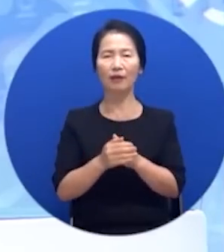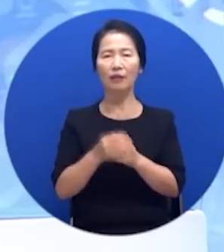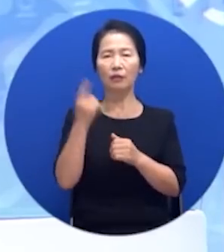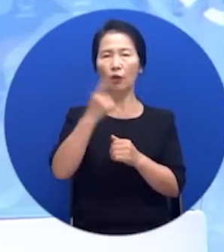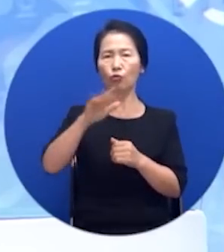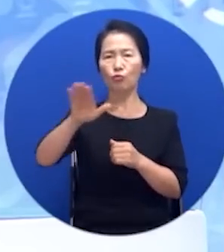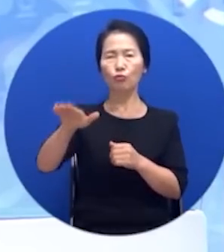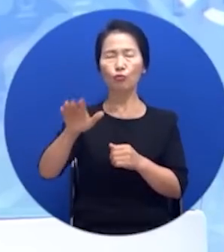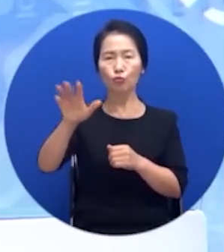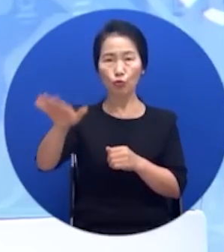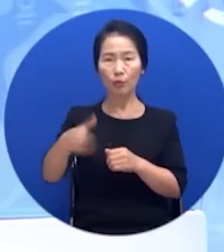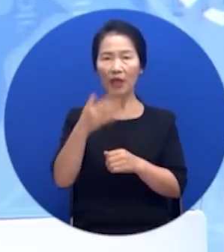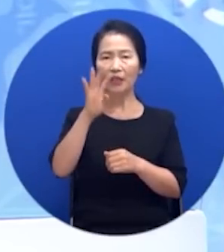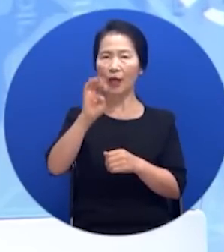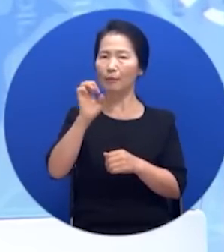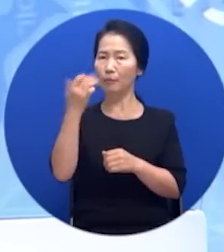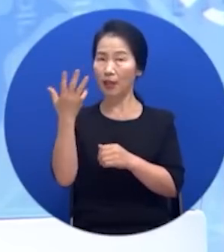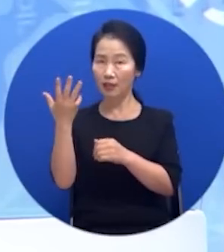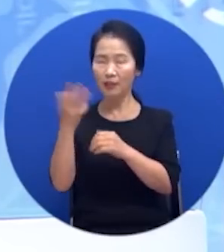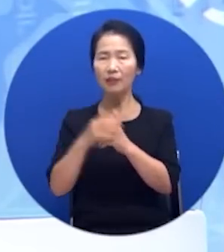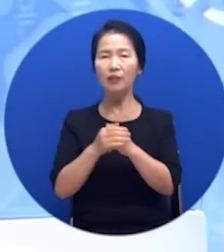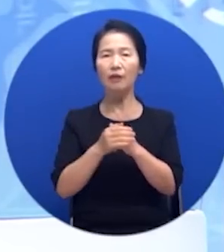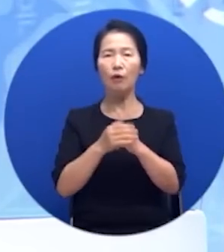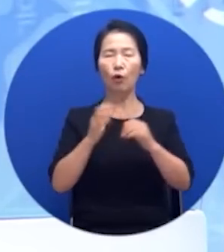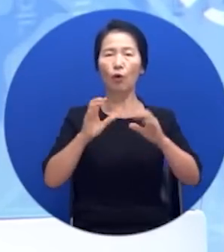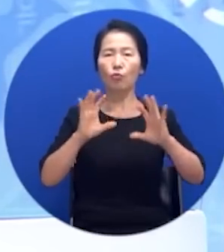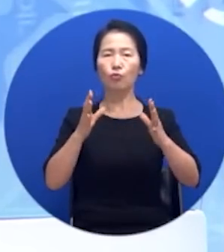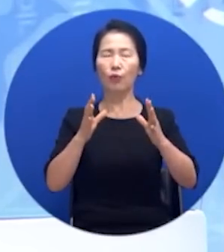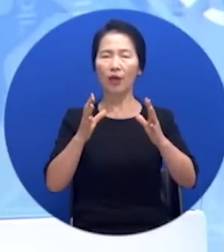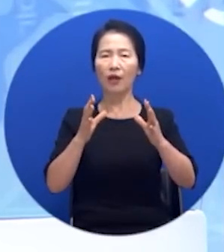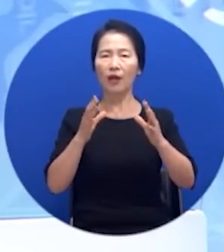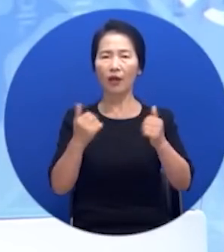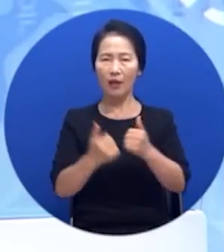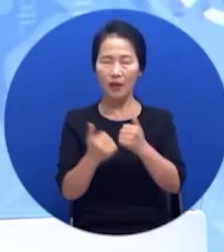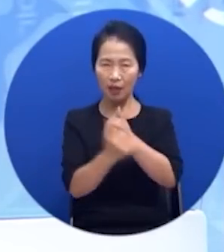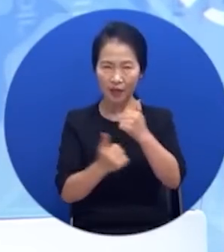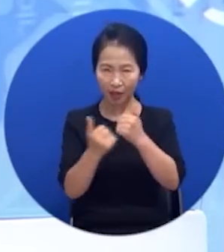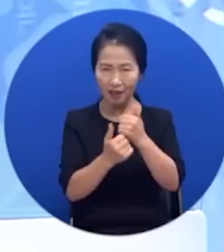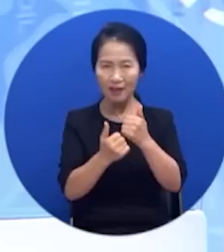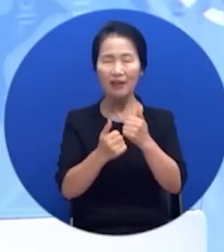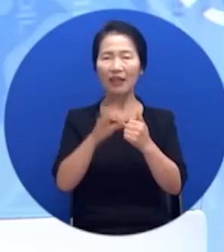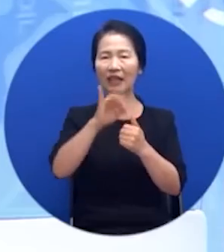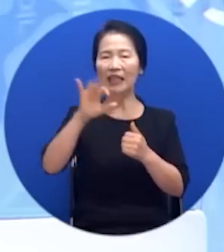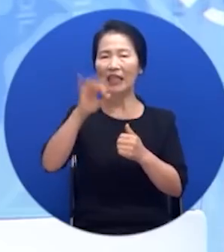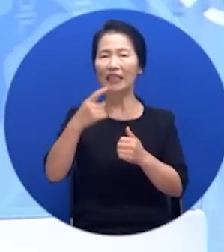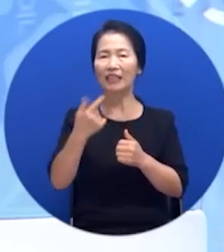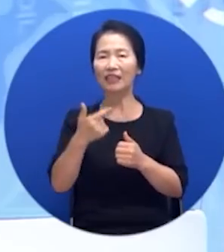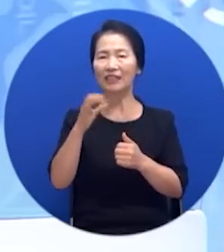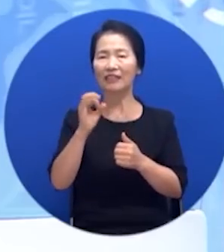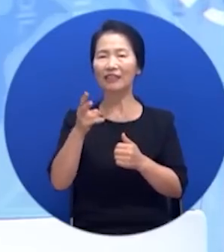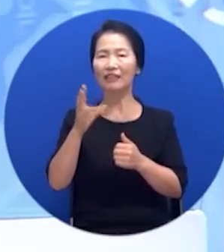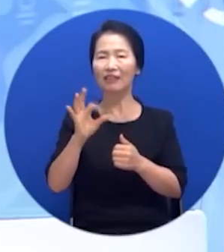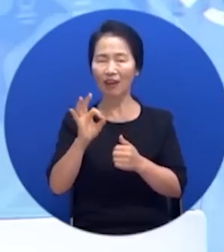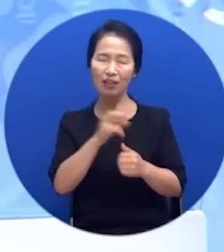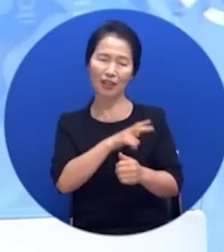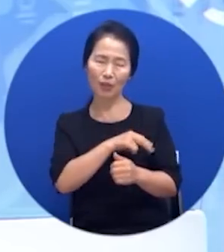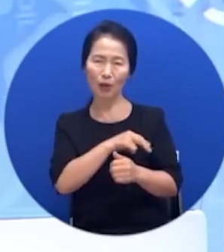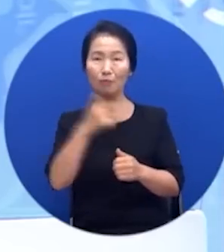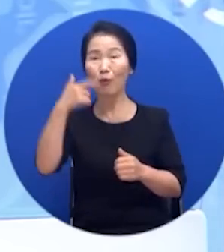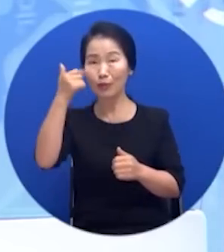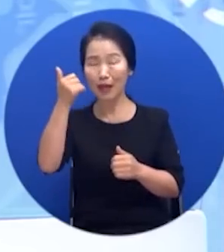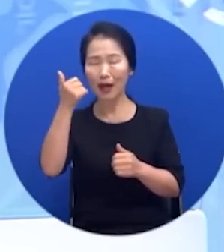1948년 대한민국 재헌국회는 목사인 이윤영 의원의 인도로 하나님께 감사의 기도를